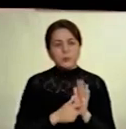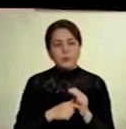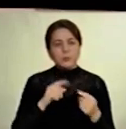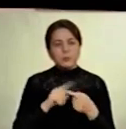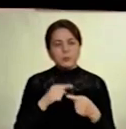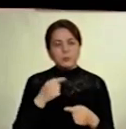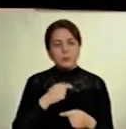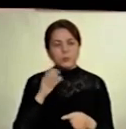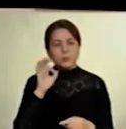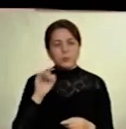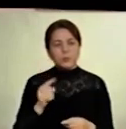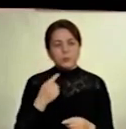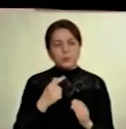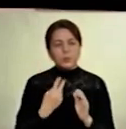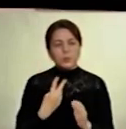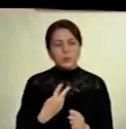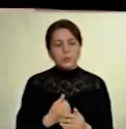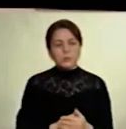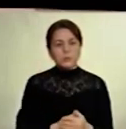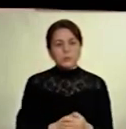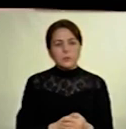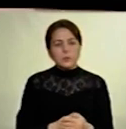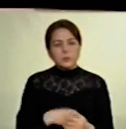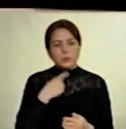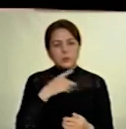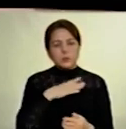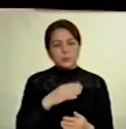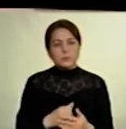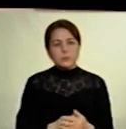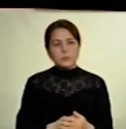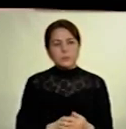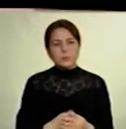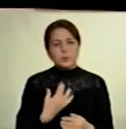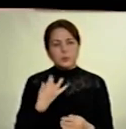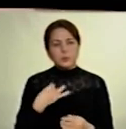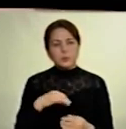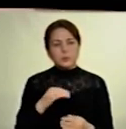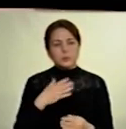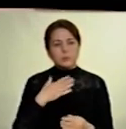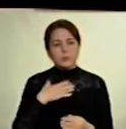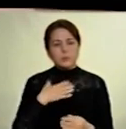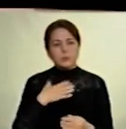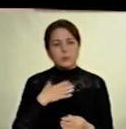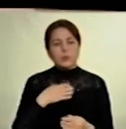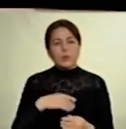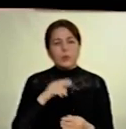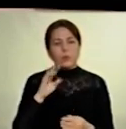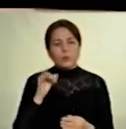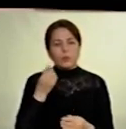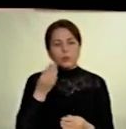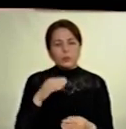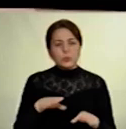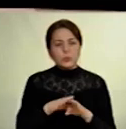1.127 plus minus 0.10 deyilgan. Demak, Y'ni biz qo'sh tengsizlik ko'rinishida